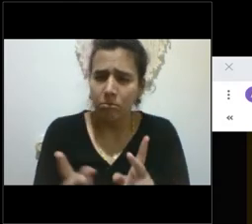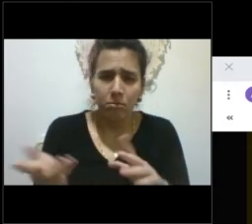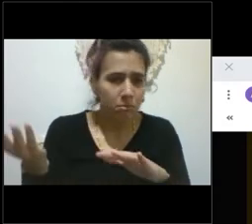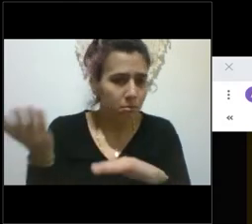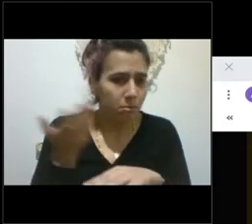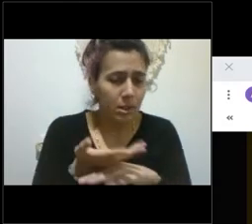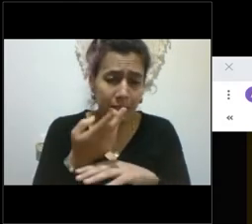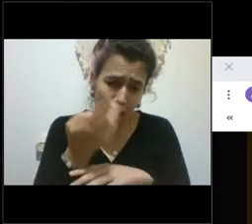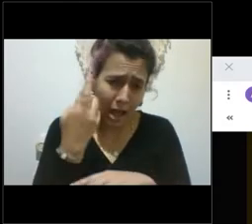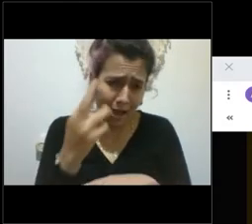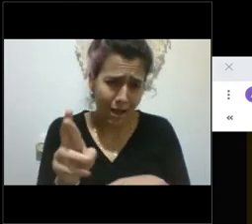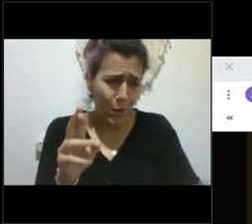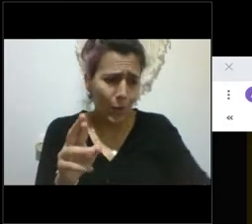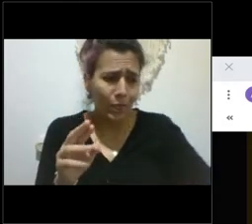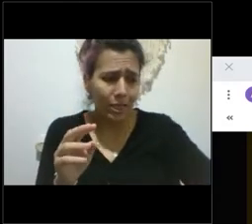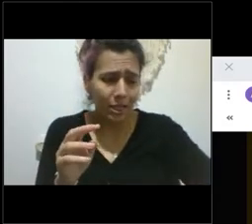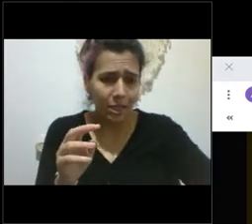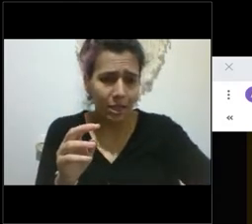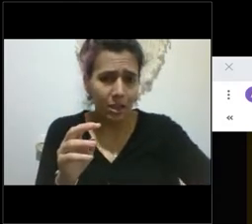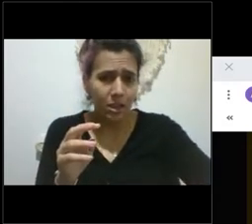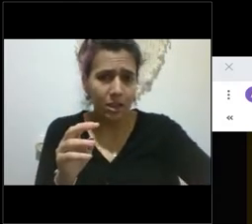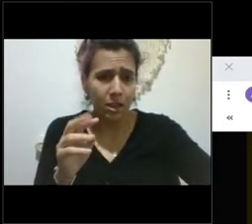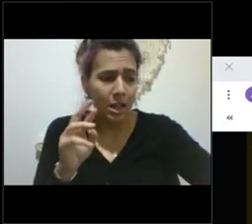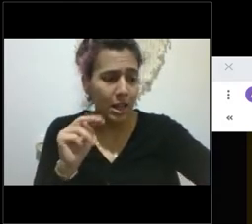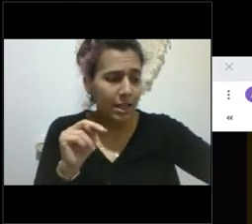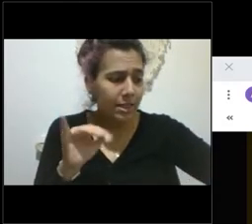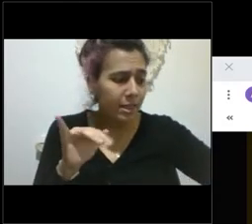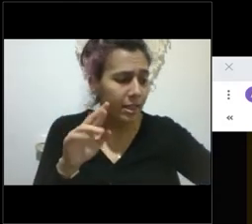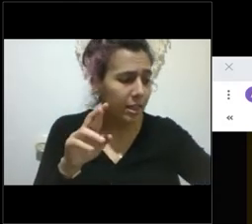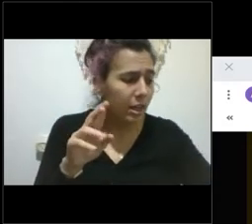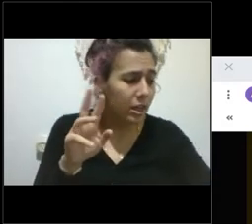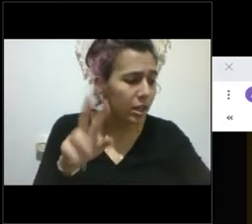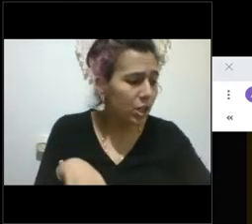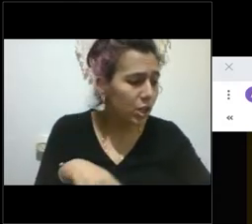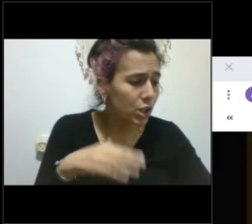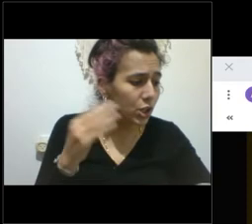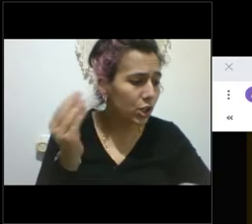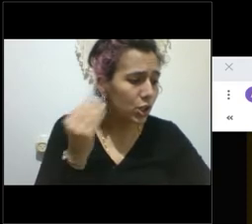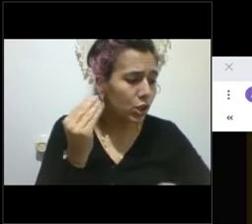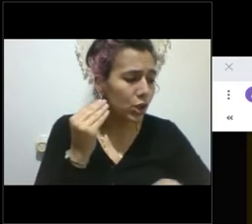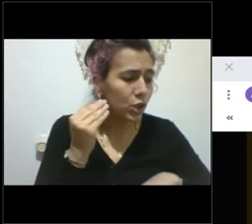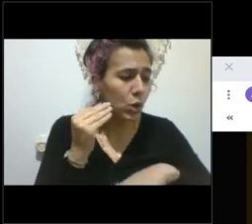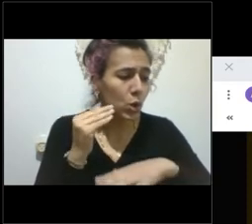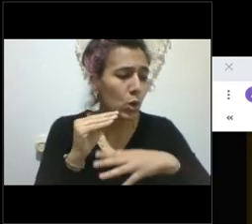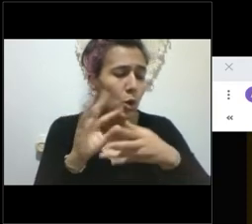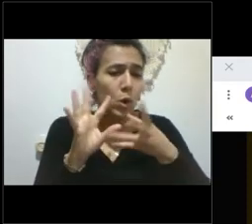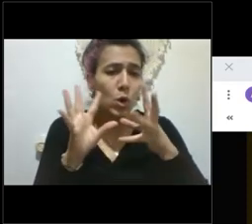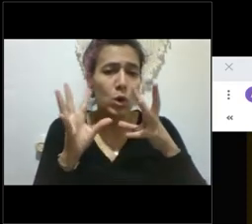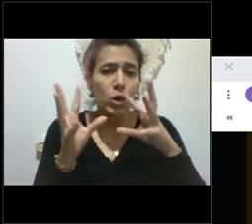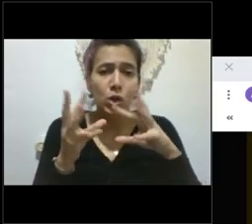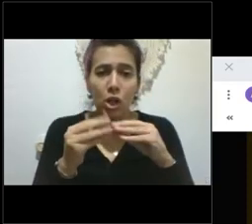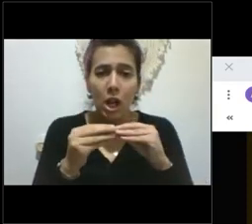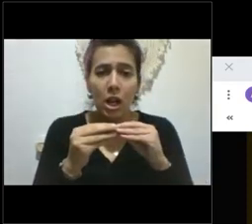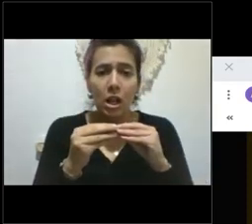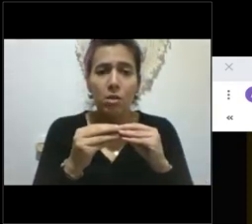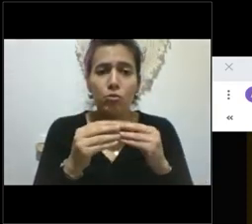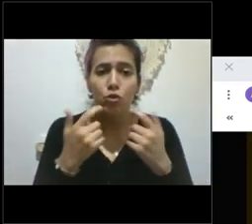הרעיון. לניר יש שיעור שלם שהוא מדגיש על איך לטפל